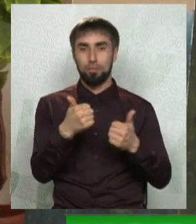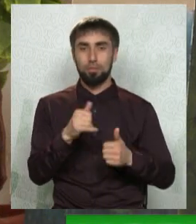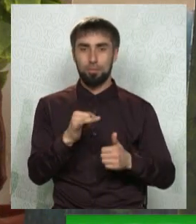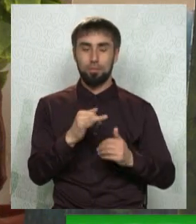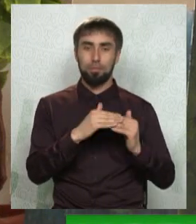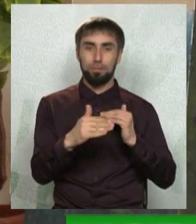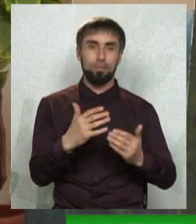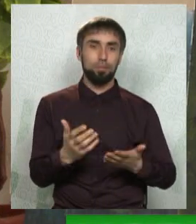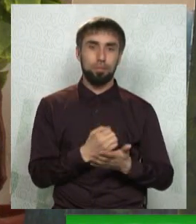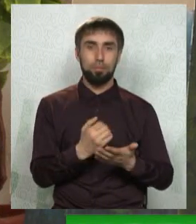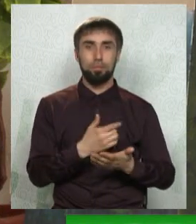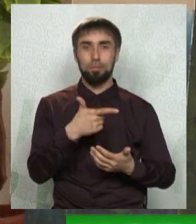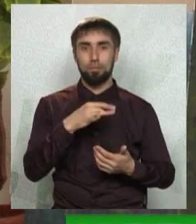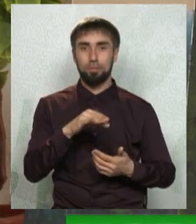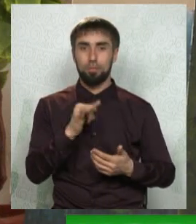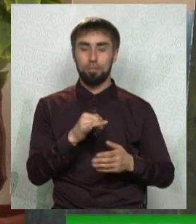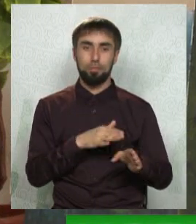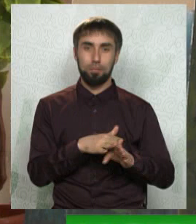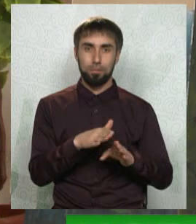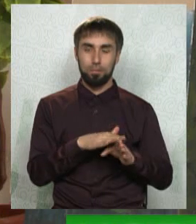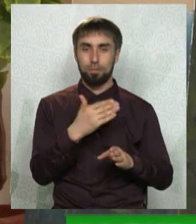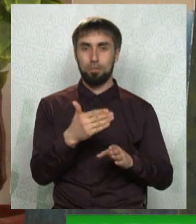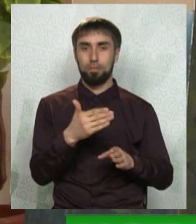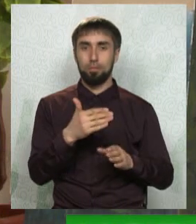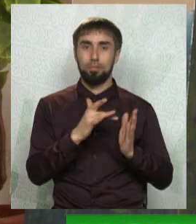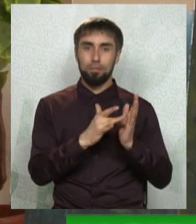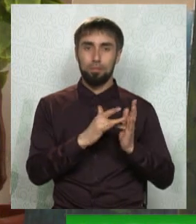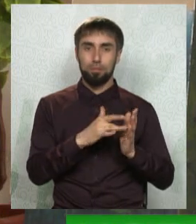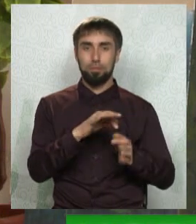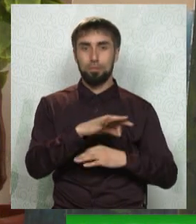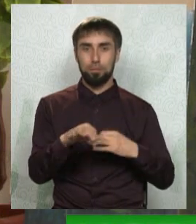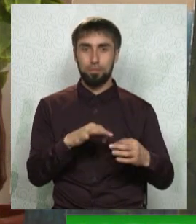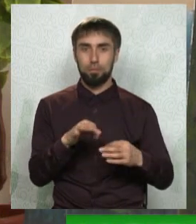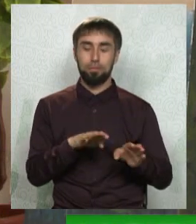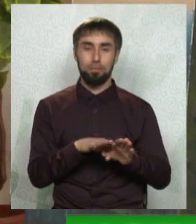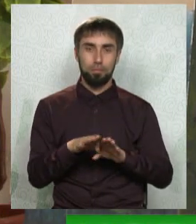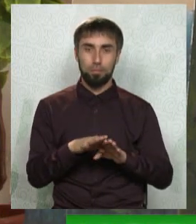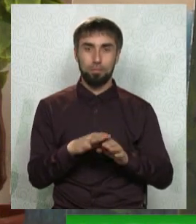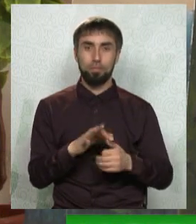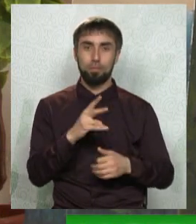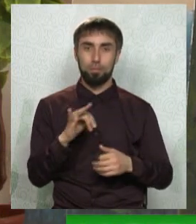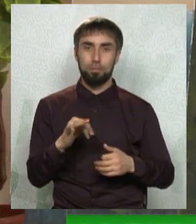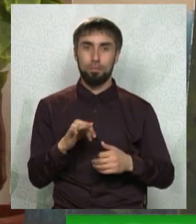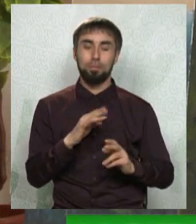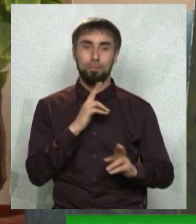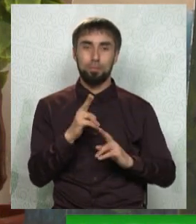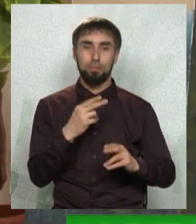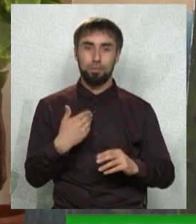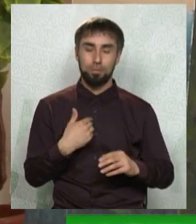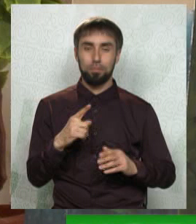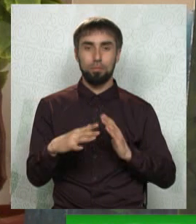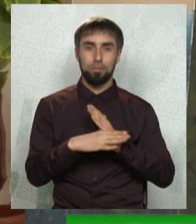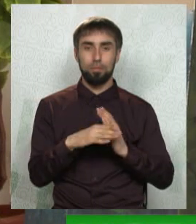площадках выиграли гранты и реализовывали туристические проекты. Соответственно, они обращались к нам за